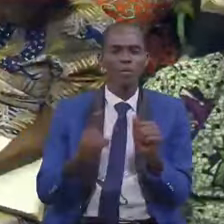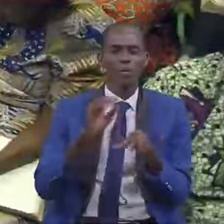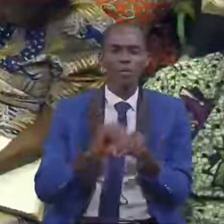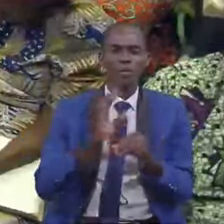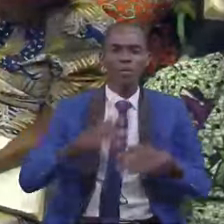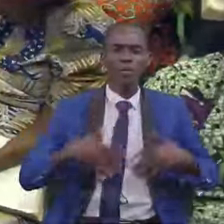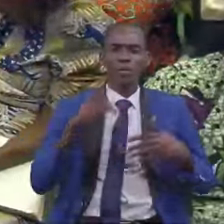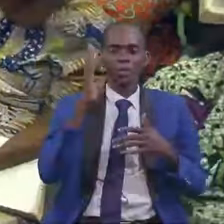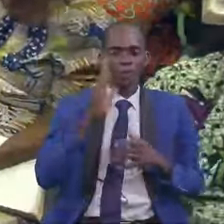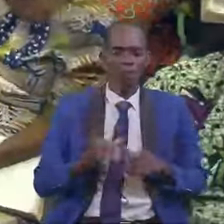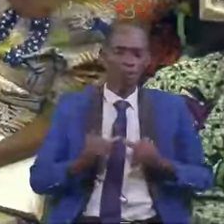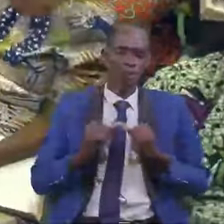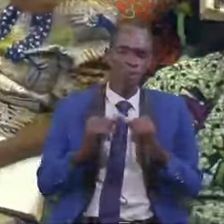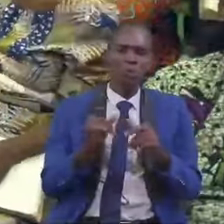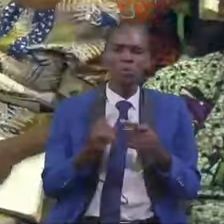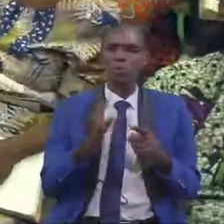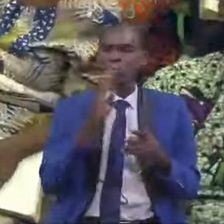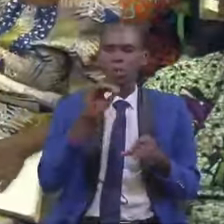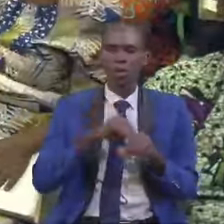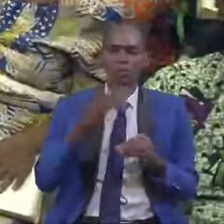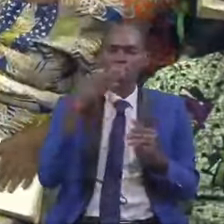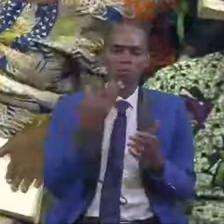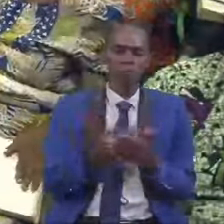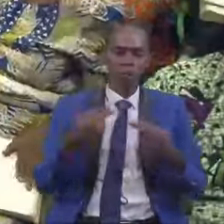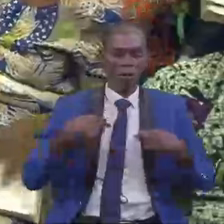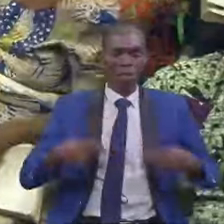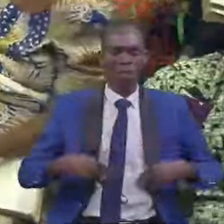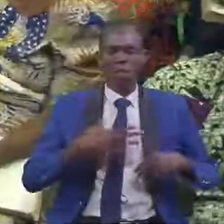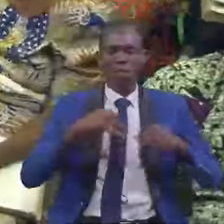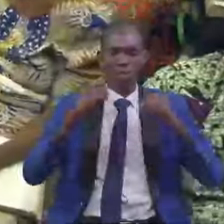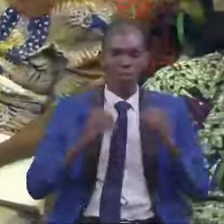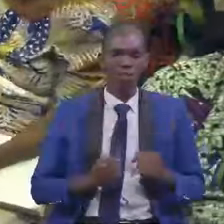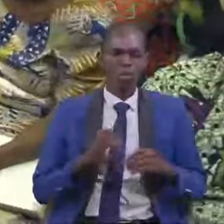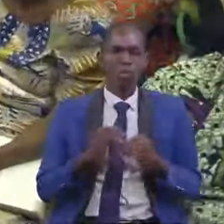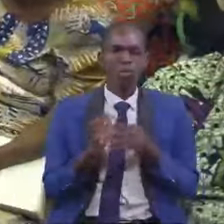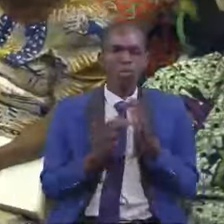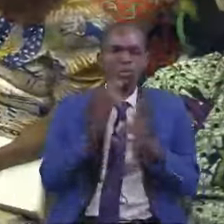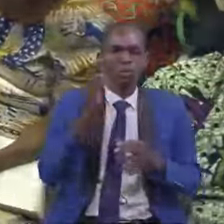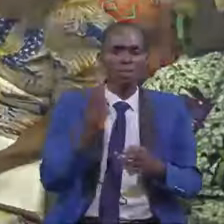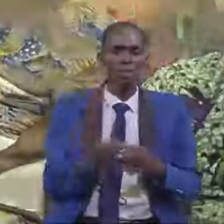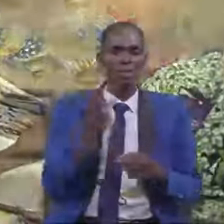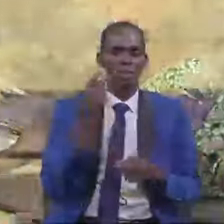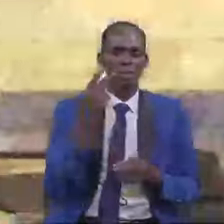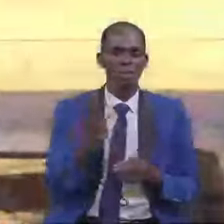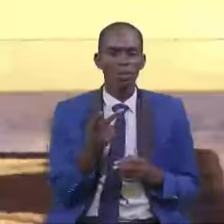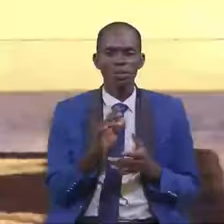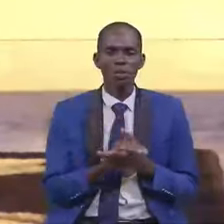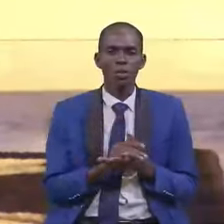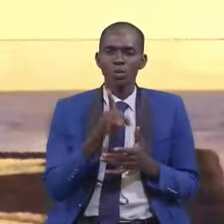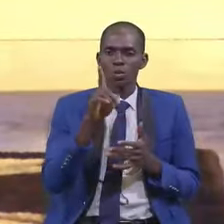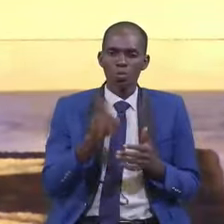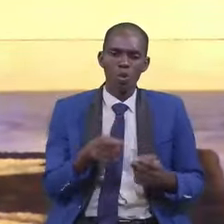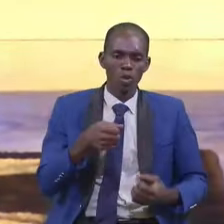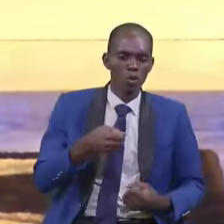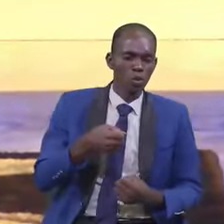demeurer fort et bien portant au nom de Jésus-Christ. Voyez ceci. Vous devez souligner ceci dans votre Bible.